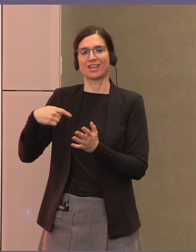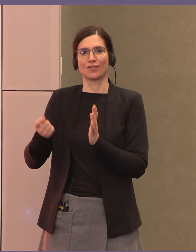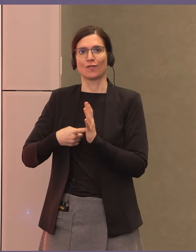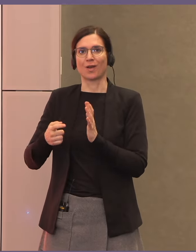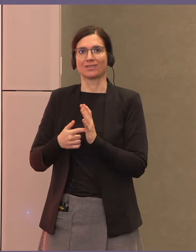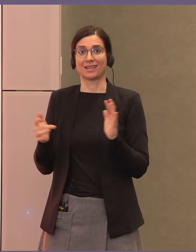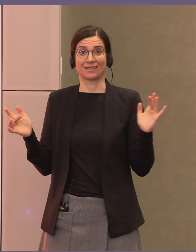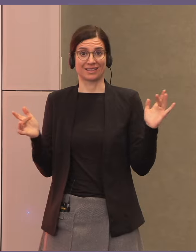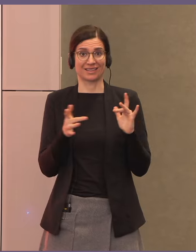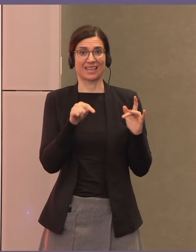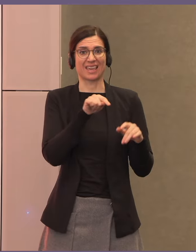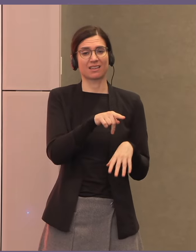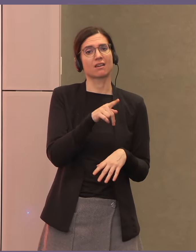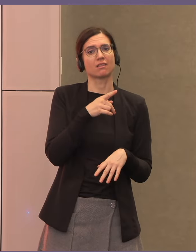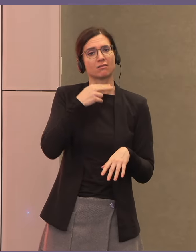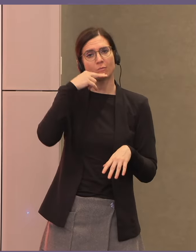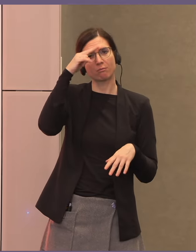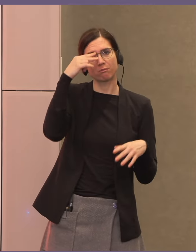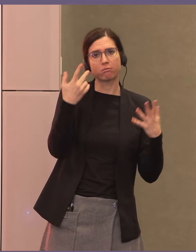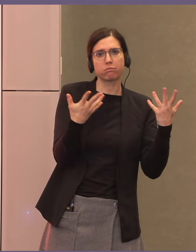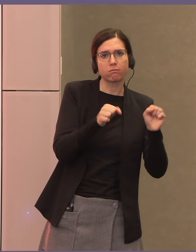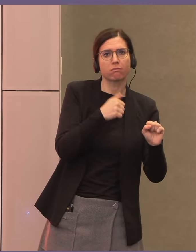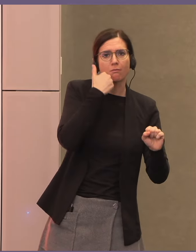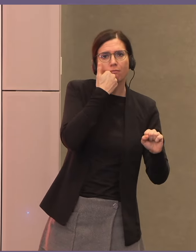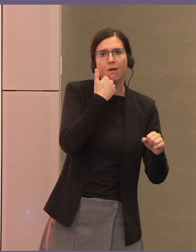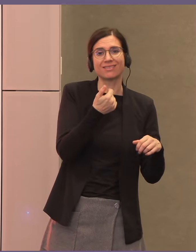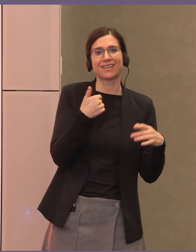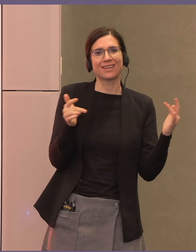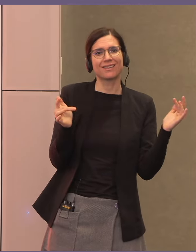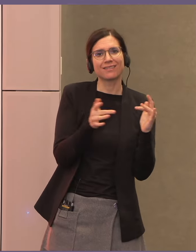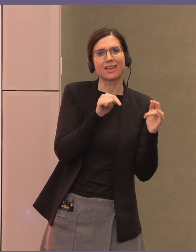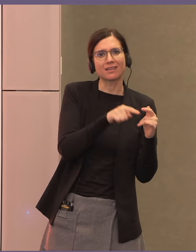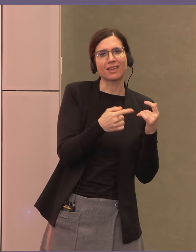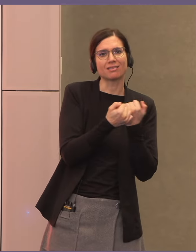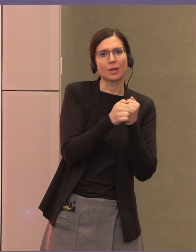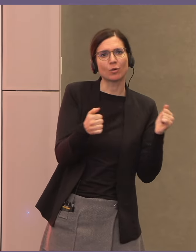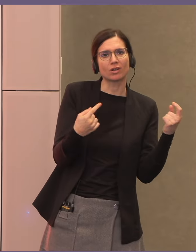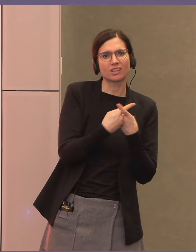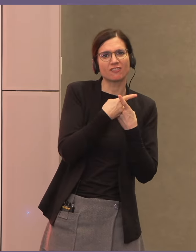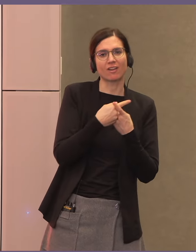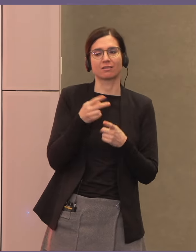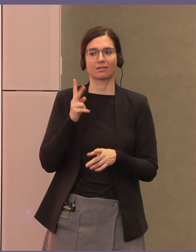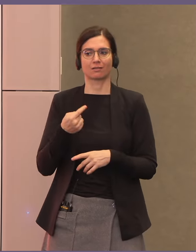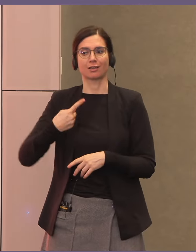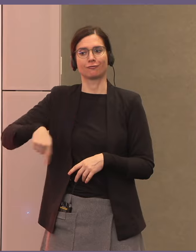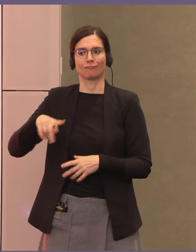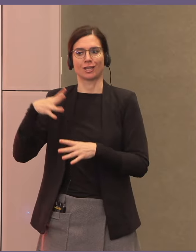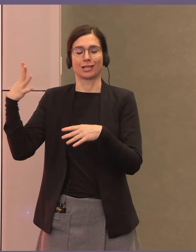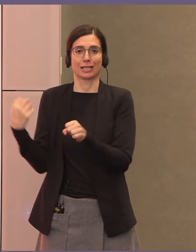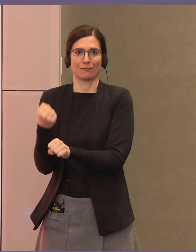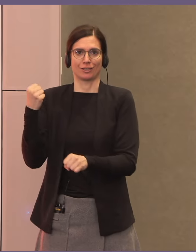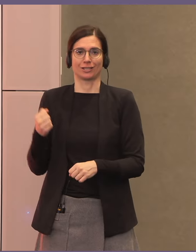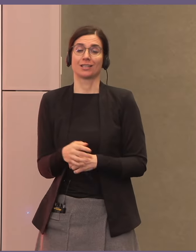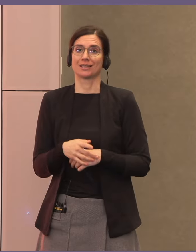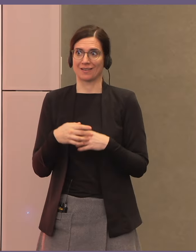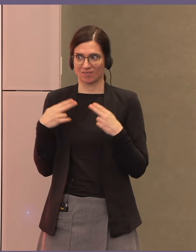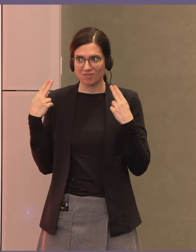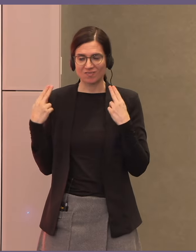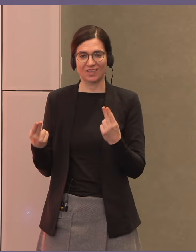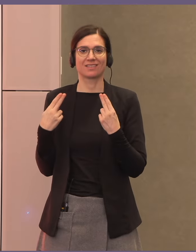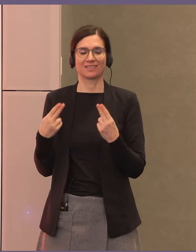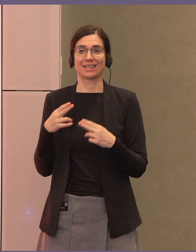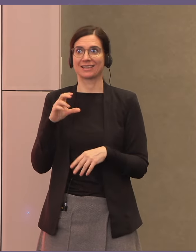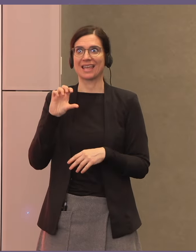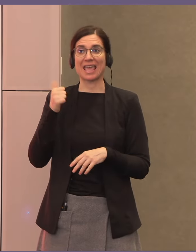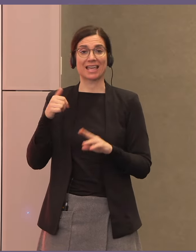gegen das Patriarchat gegen die Demokratiefeinde durchsetzen und insofern glaube ich es ist ganz wichtig das ist jetzt gleich